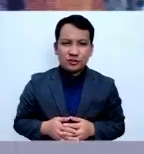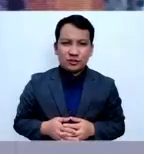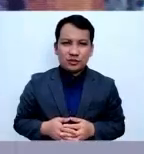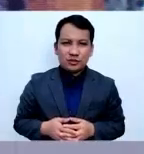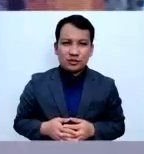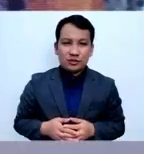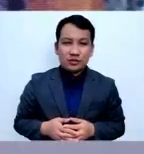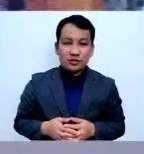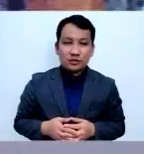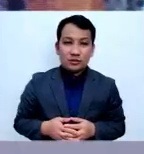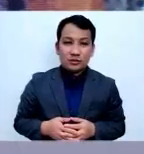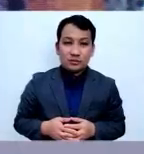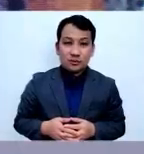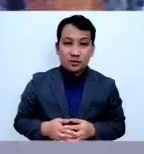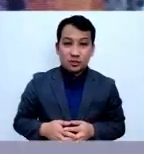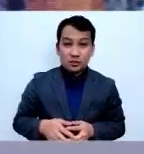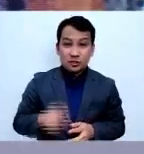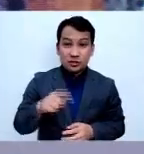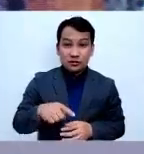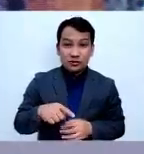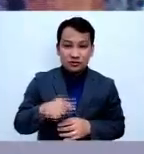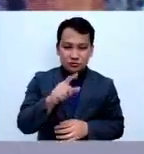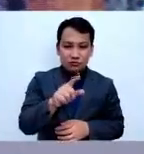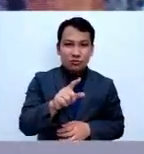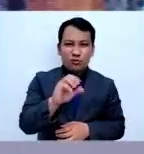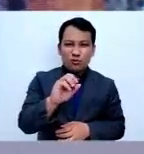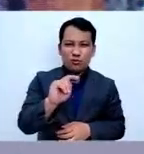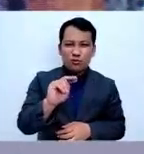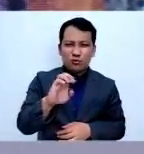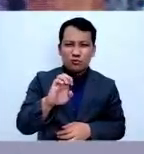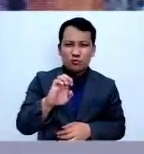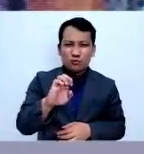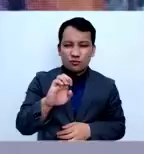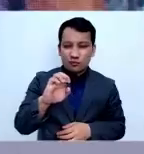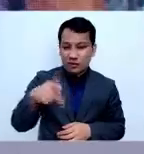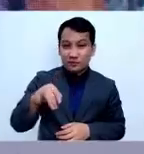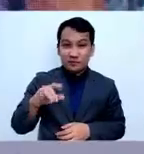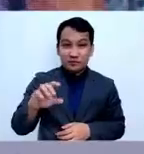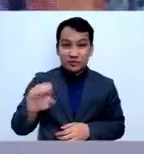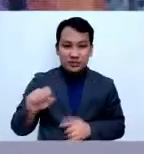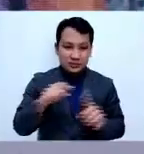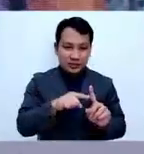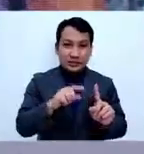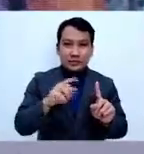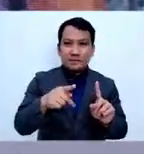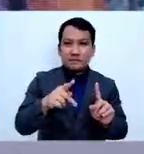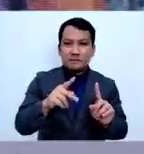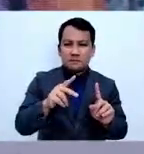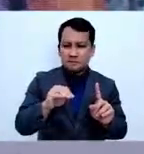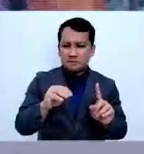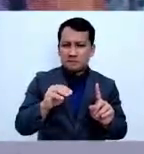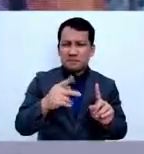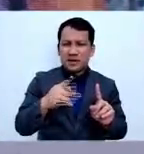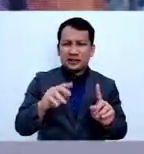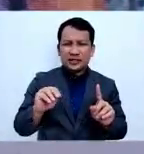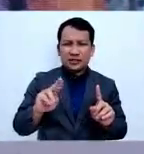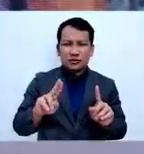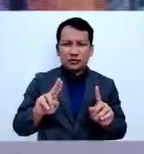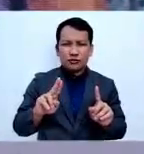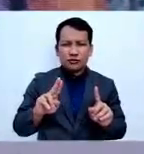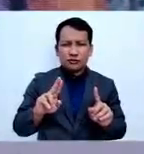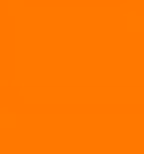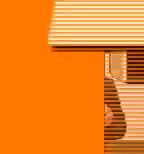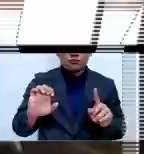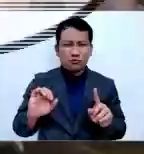Nasa bansa ang One Piece star na si Mackenyu. At may good news siyang hatid sa mga fans. Yan at iba pa sa Showbiz Report ni MJ